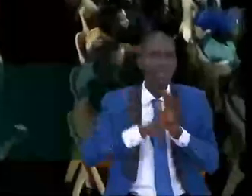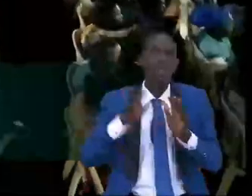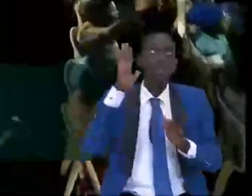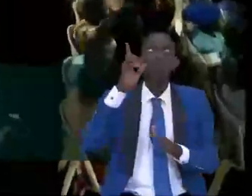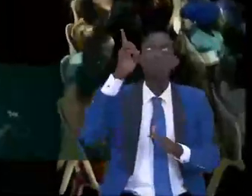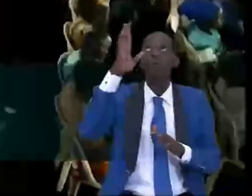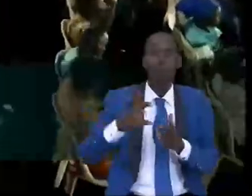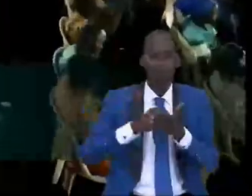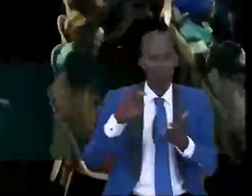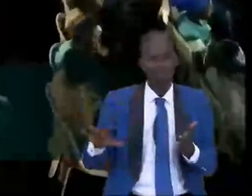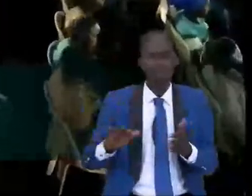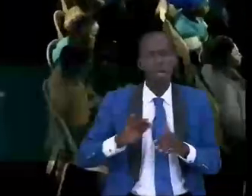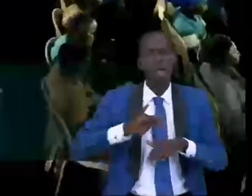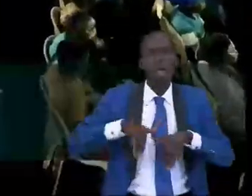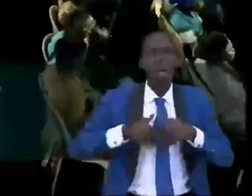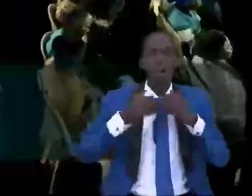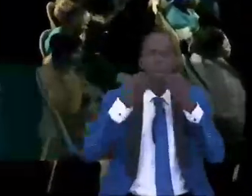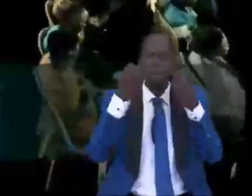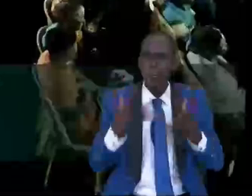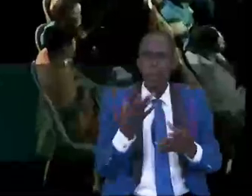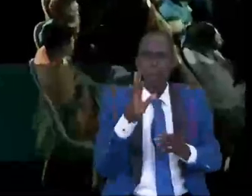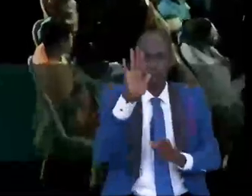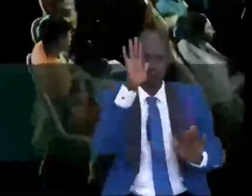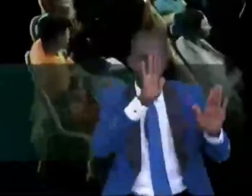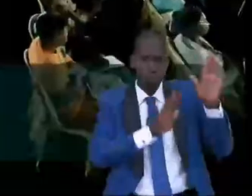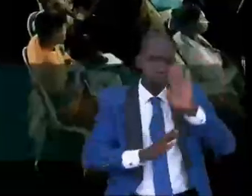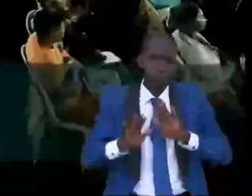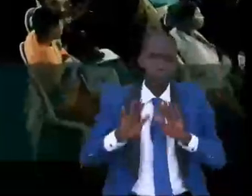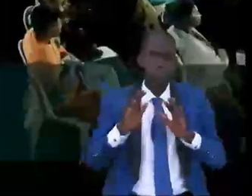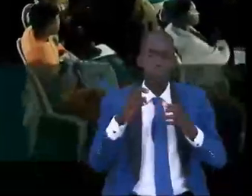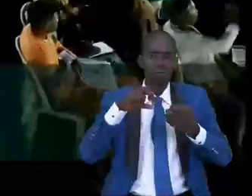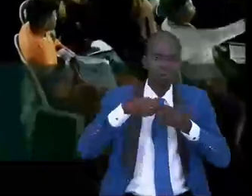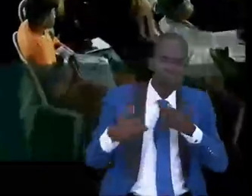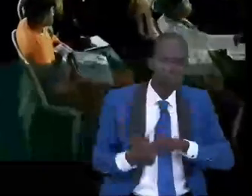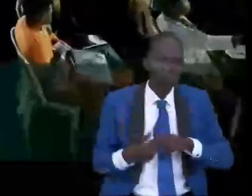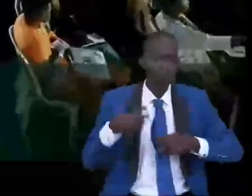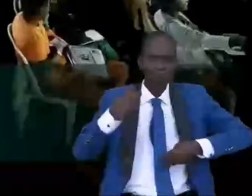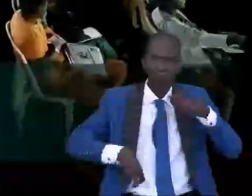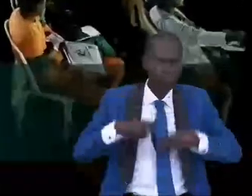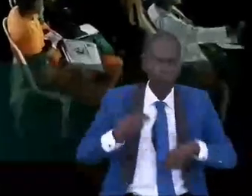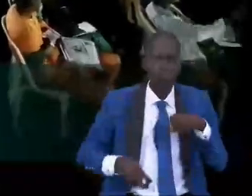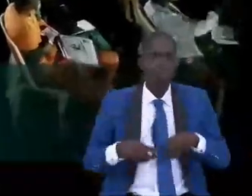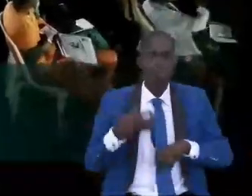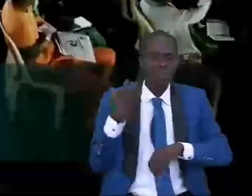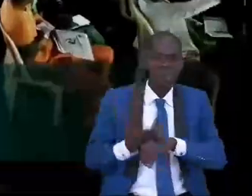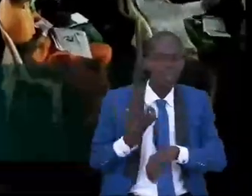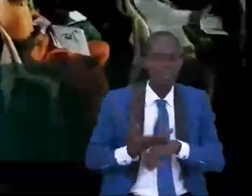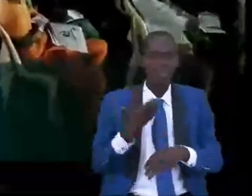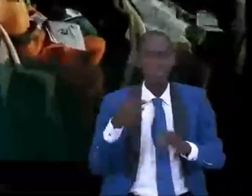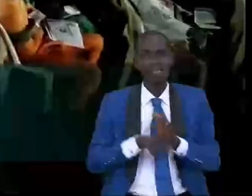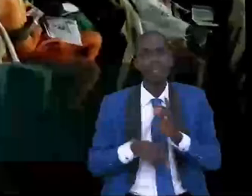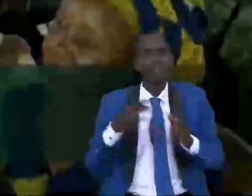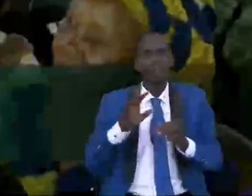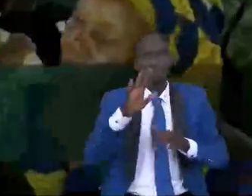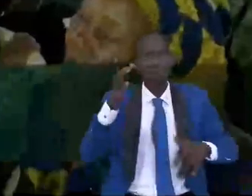Combien de vos problèmes, de vos montagnes, de vos difficultés, de vos déformations,